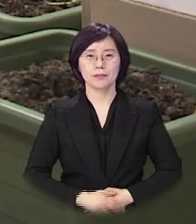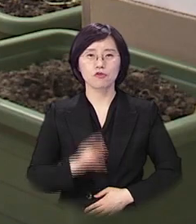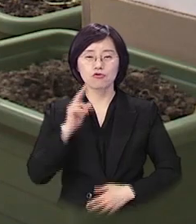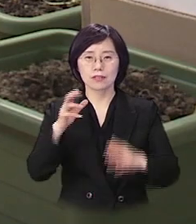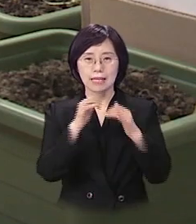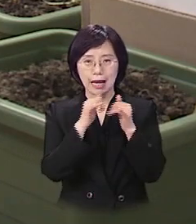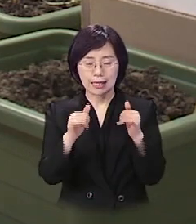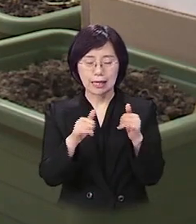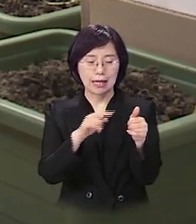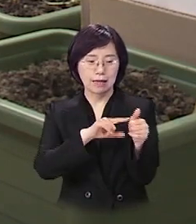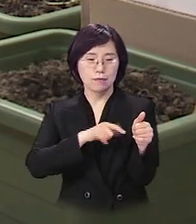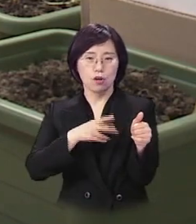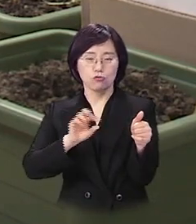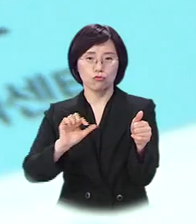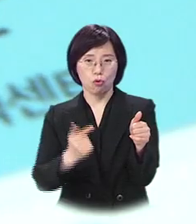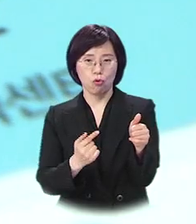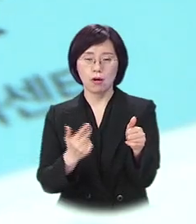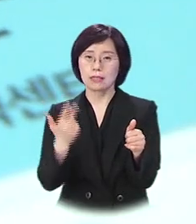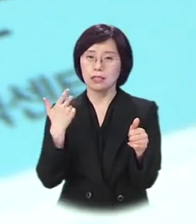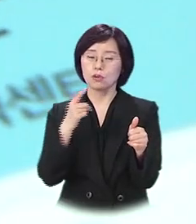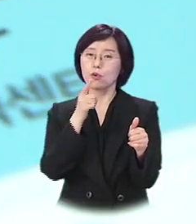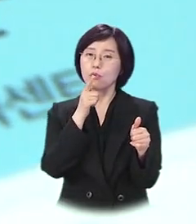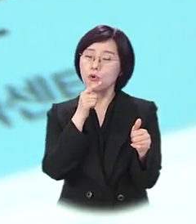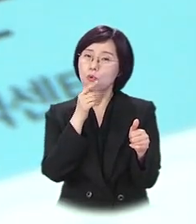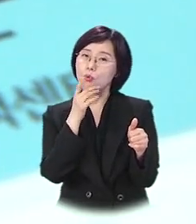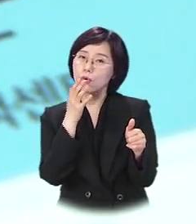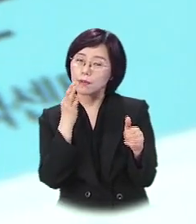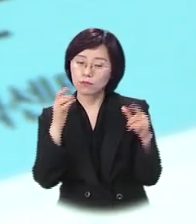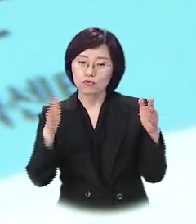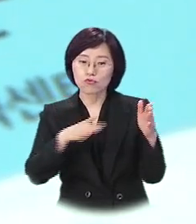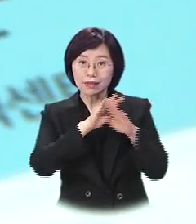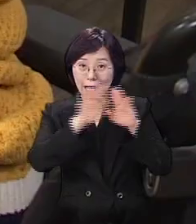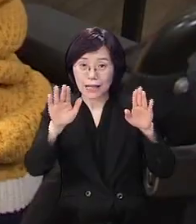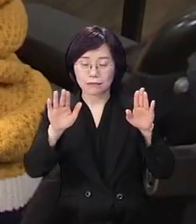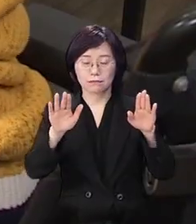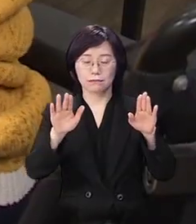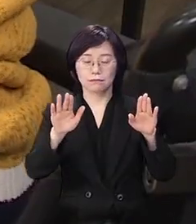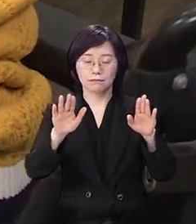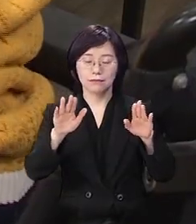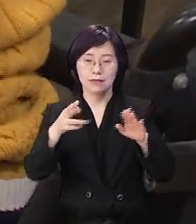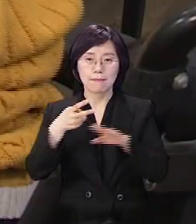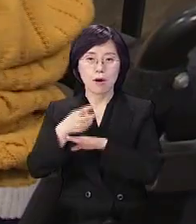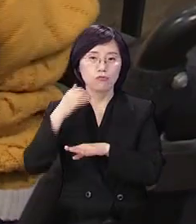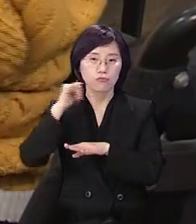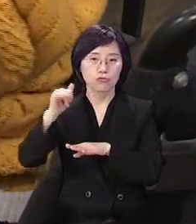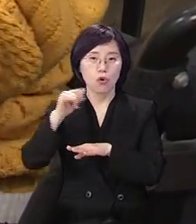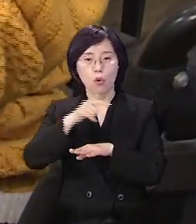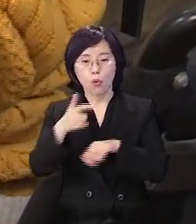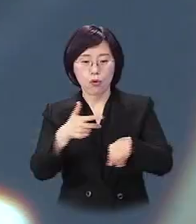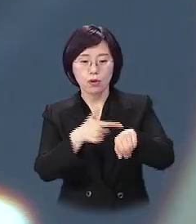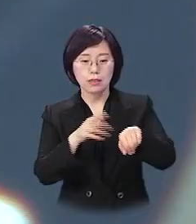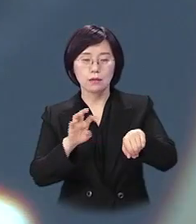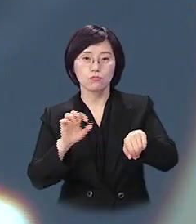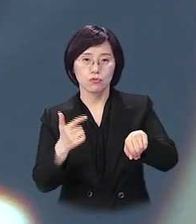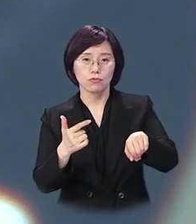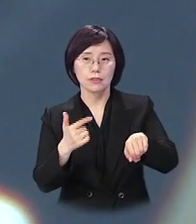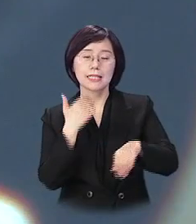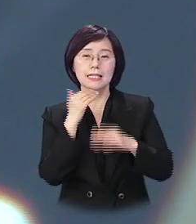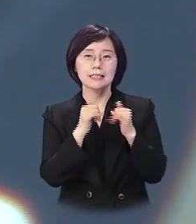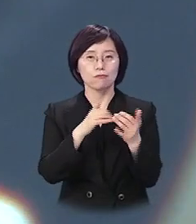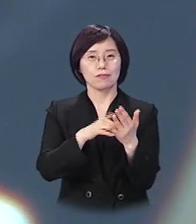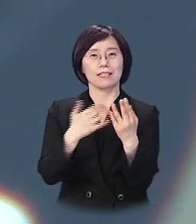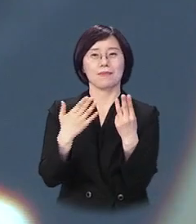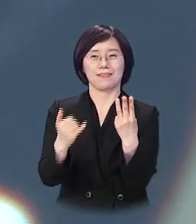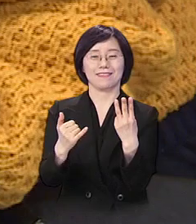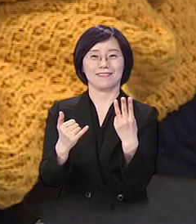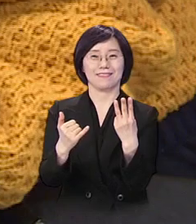중증 장애가 있는 서준호 씨가 지난주 평일 나들이콜 배차를 요청한 건 오후 8시 46분. 당시 대기자 수는